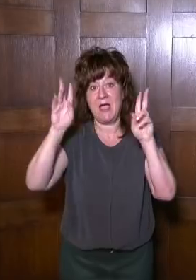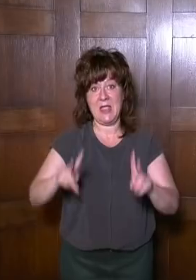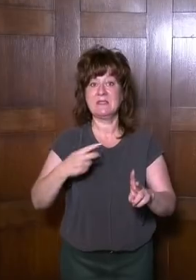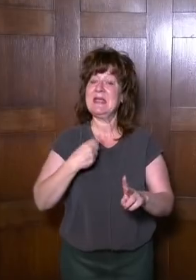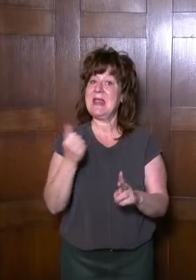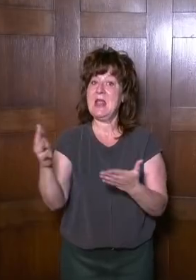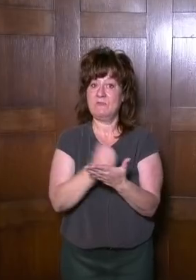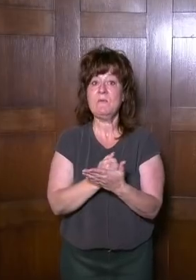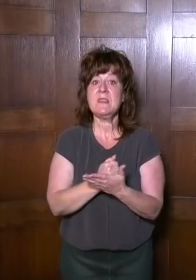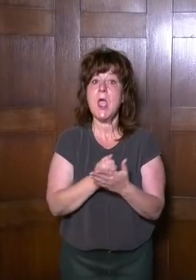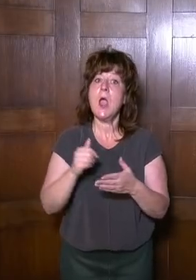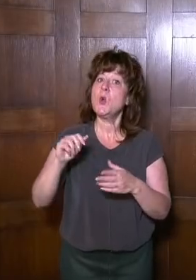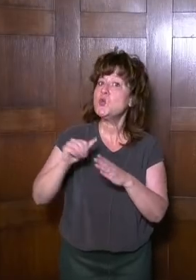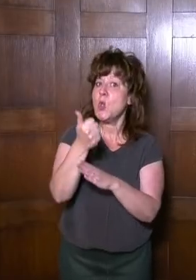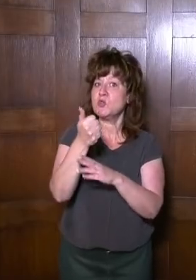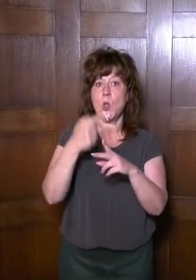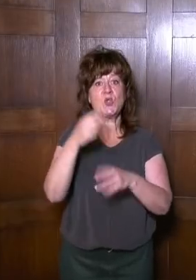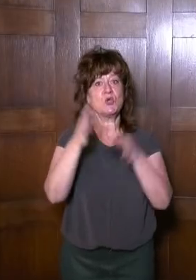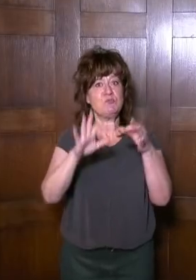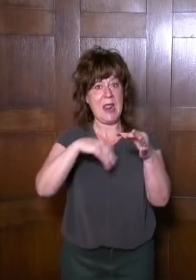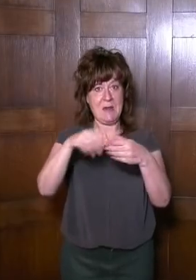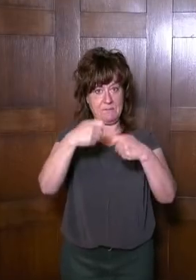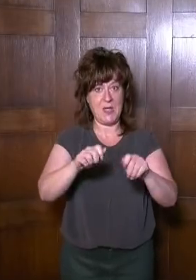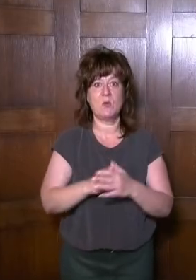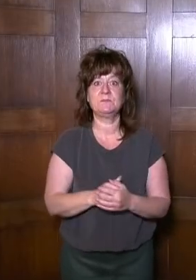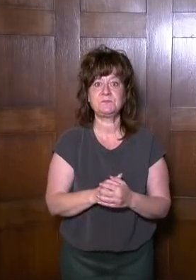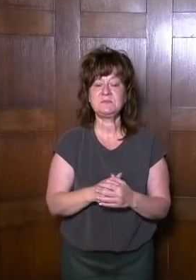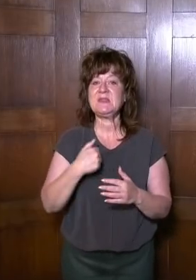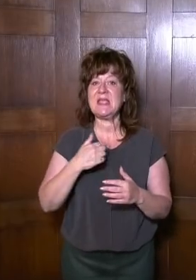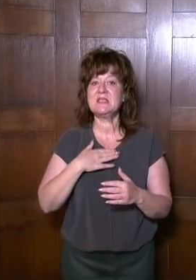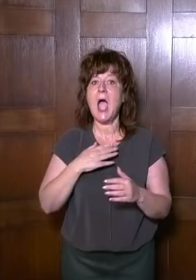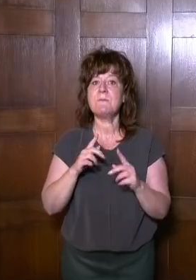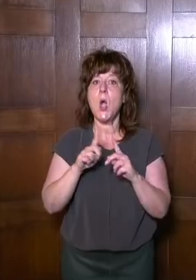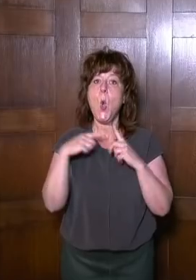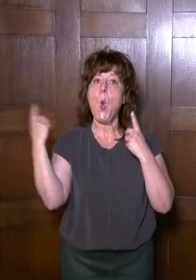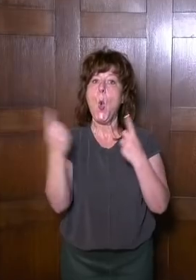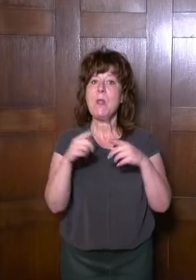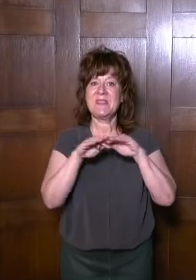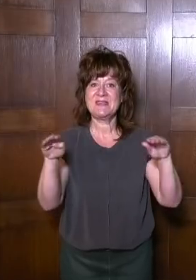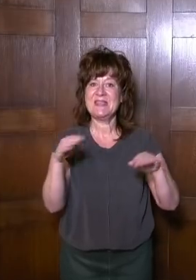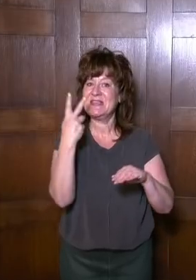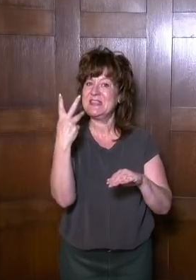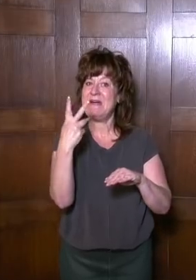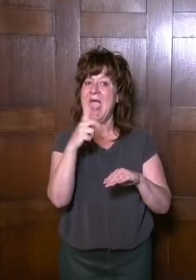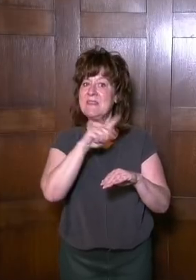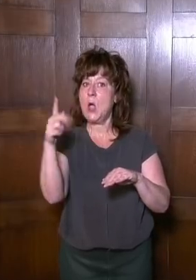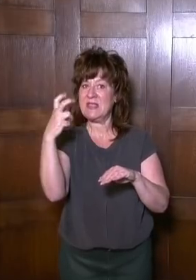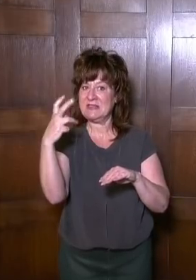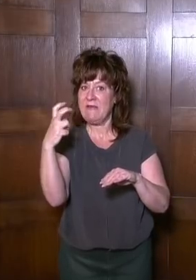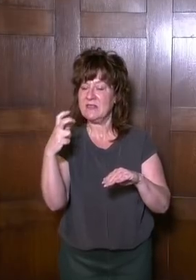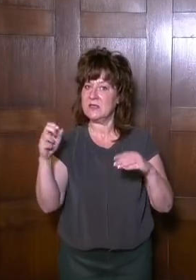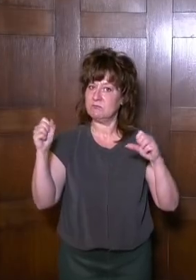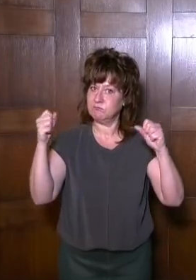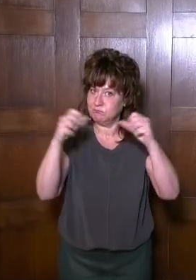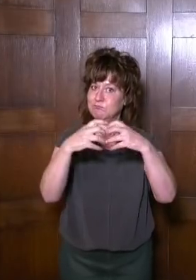Künstler und Spielplatzbauer. Ich bin der Initiator des Runden Tisches 2020, der jetzt schon mehrere Wochen auf dem Dresdner